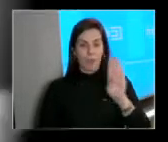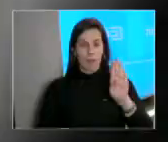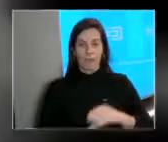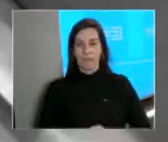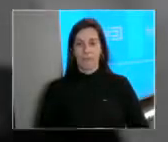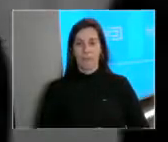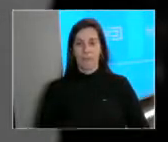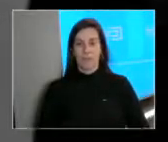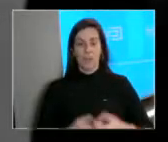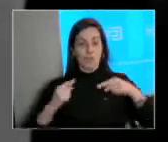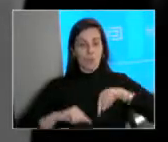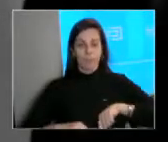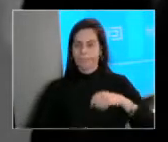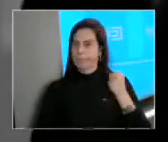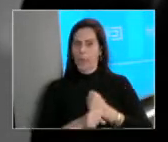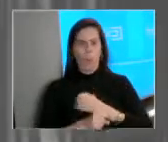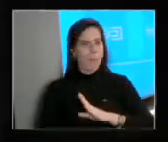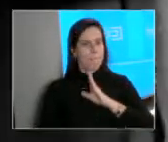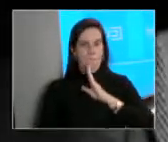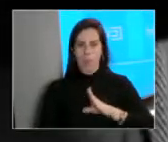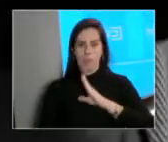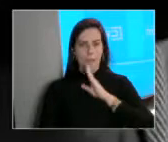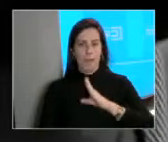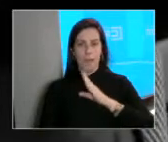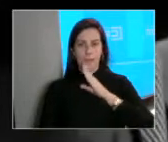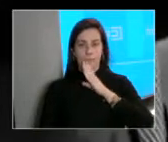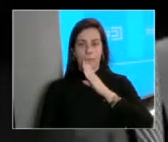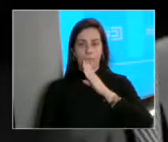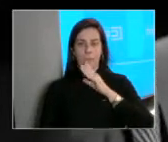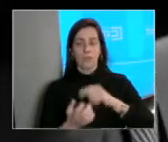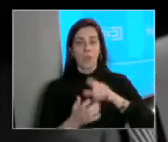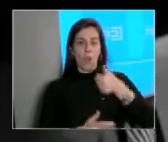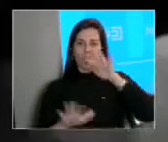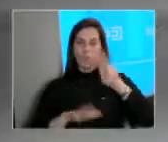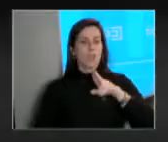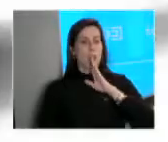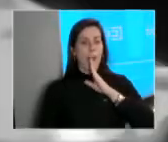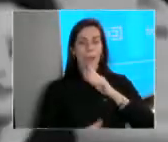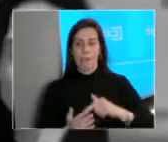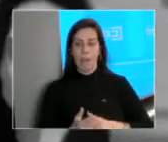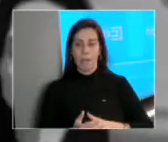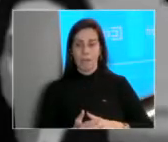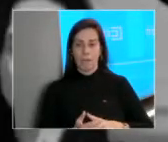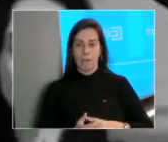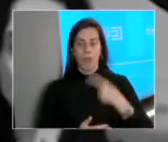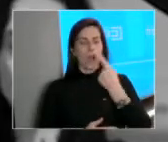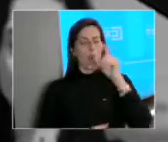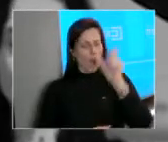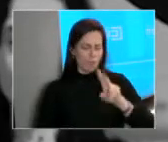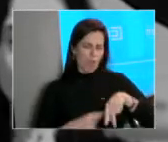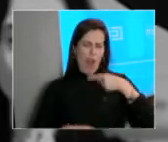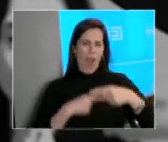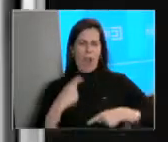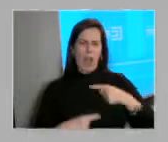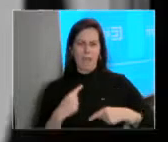סער. יולי, התנהלות בעייתית אדלשטיין. יואב, לראש הממשלה יש בעיה קיש. נפתלי, לכל אדם יש